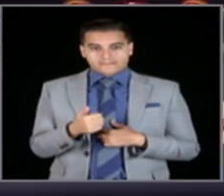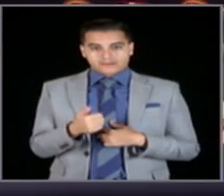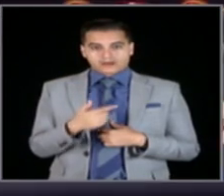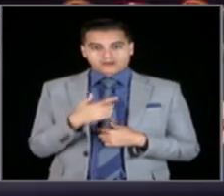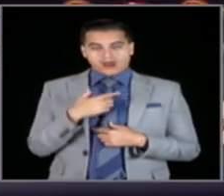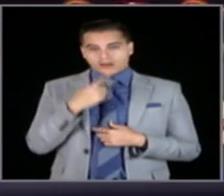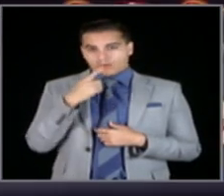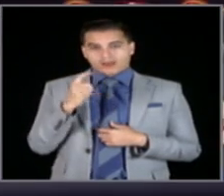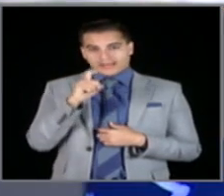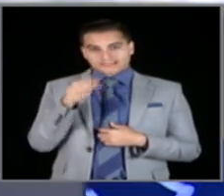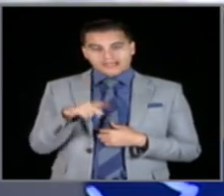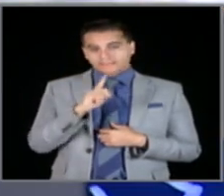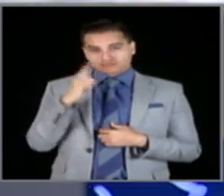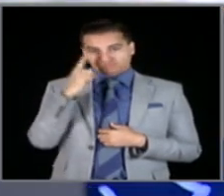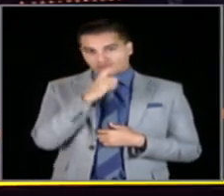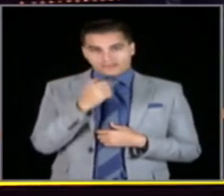بطمنك الأسئلة مش صعبة.